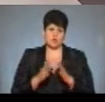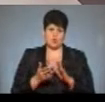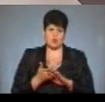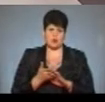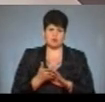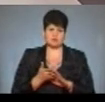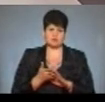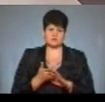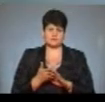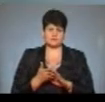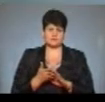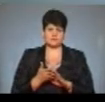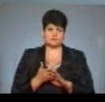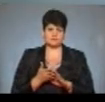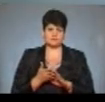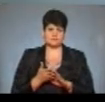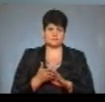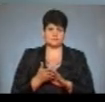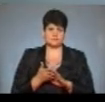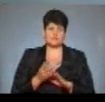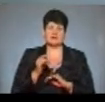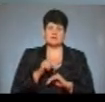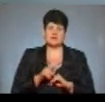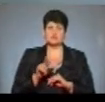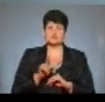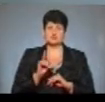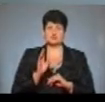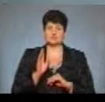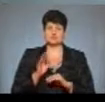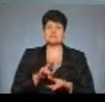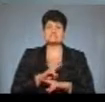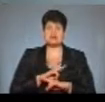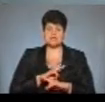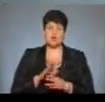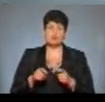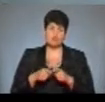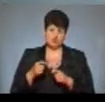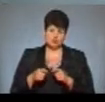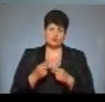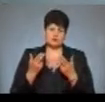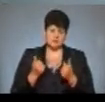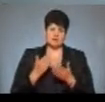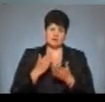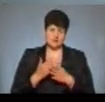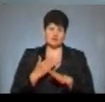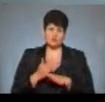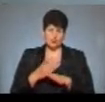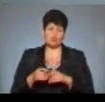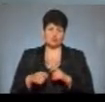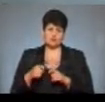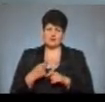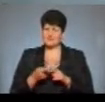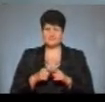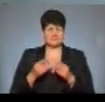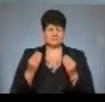ситуацію, продовольчі культури. Те, що, будемо казати, загинуло. Пошкоджено, звичайно, частково є пошкодження, але це